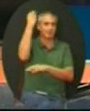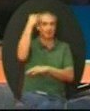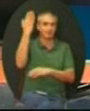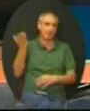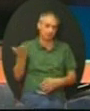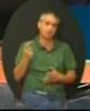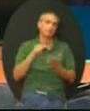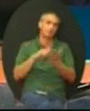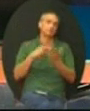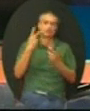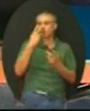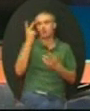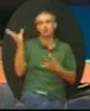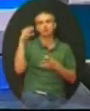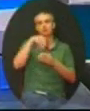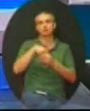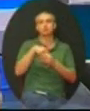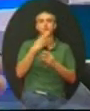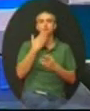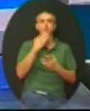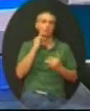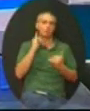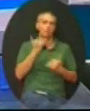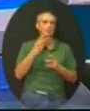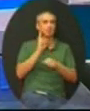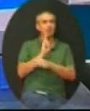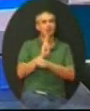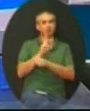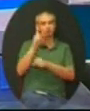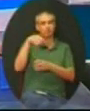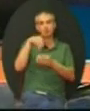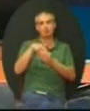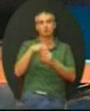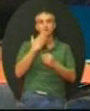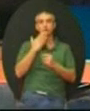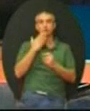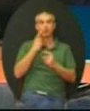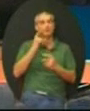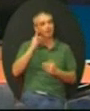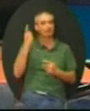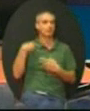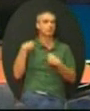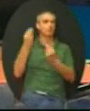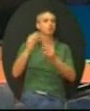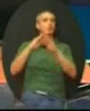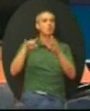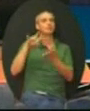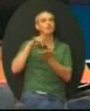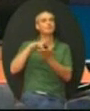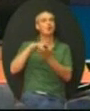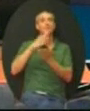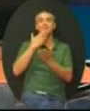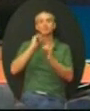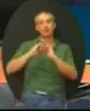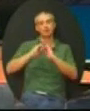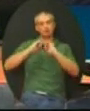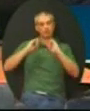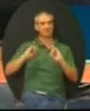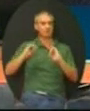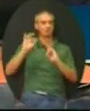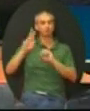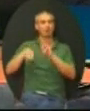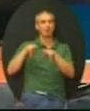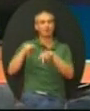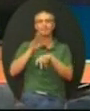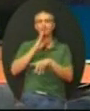ולכן אני כן רואה בזה חלק מירושלים, כן דואג לשמר אותם כחלק מירושלים, כן מייצר להם מועצה מקומית ישראלית נפרדת בשביל